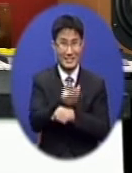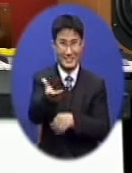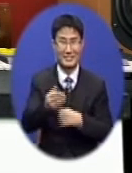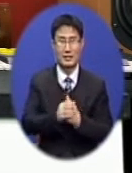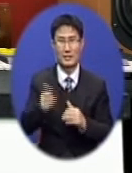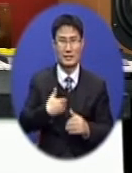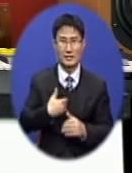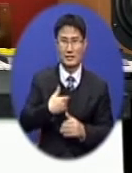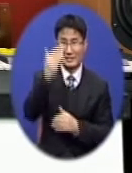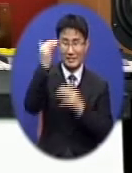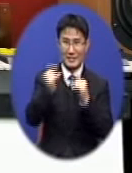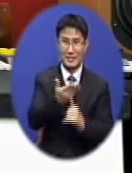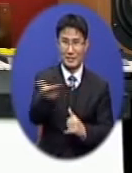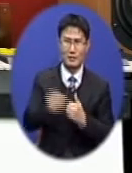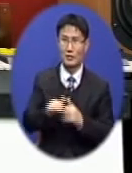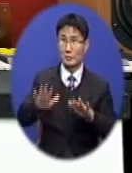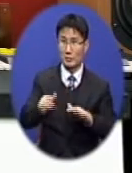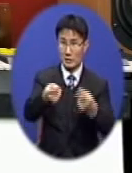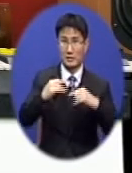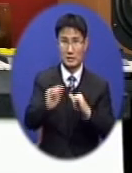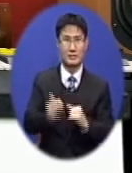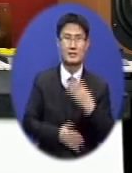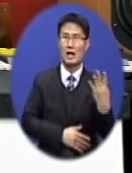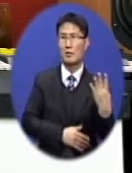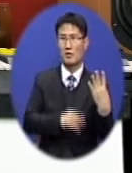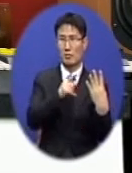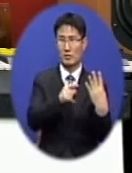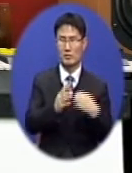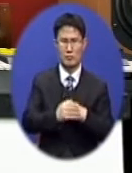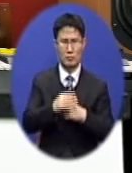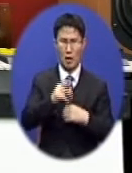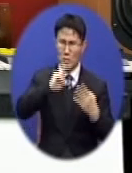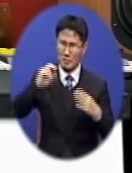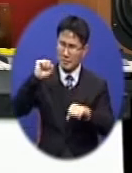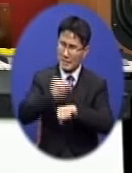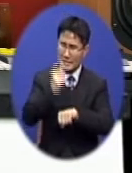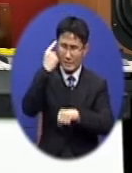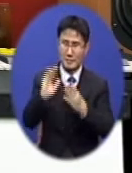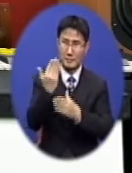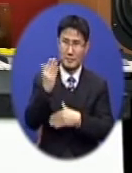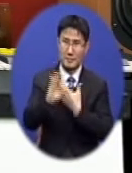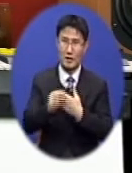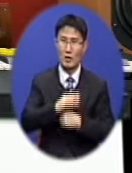시청자 여러분, 지금 4번입니다, 4번. 네. 4번이 잘했다고 생각하시는 분들은